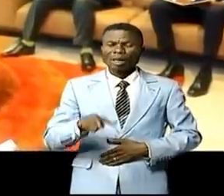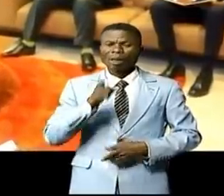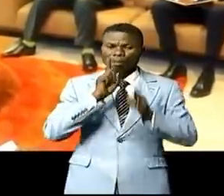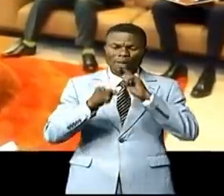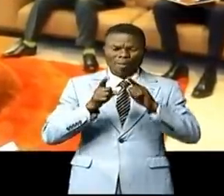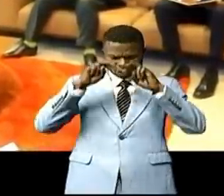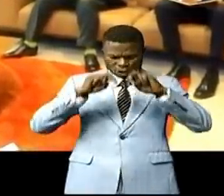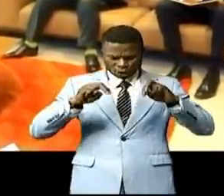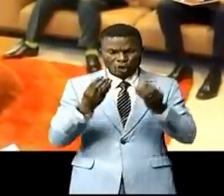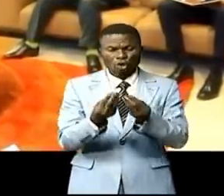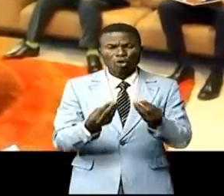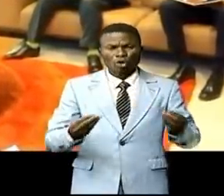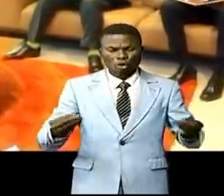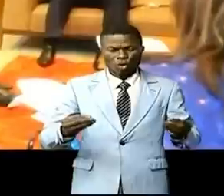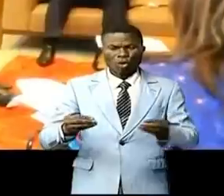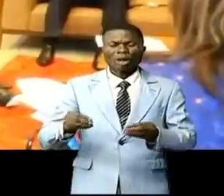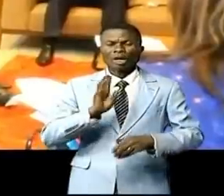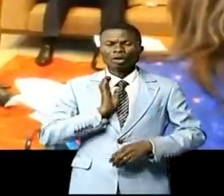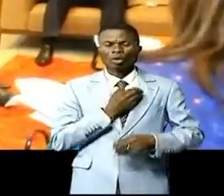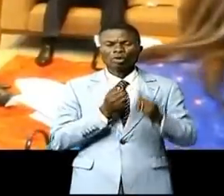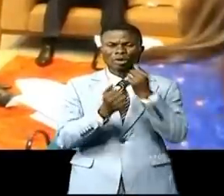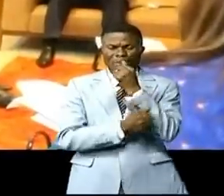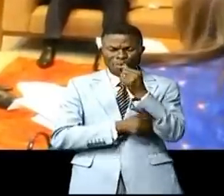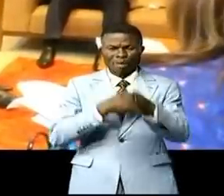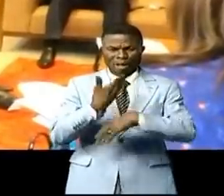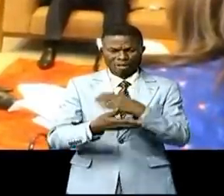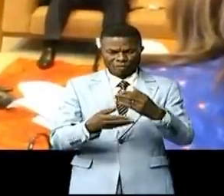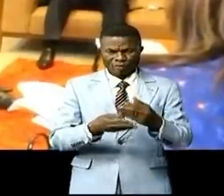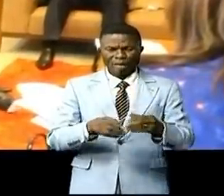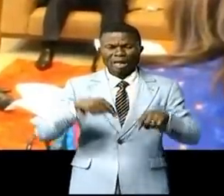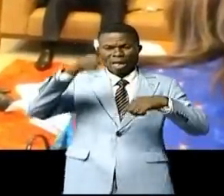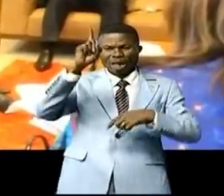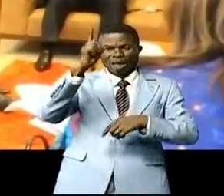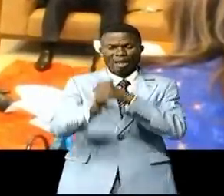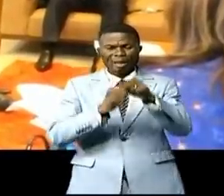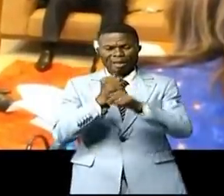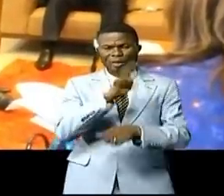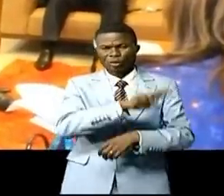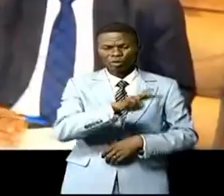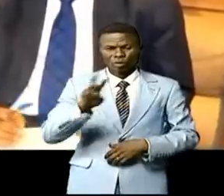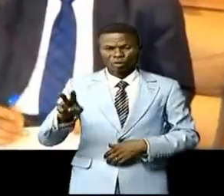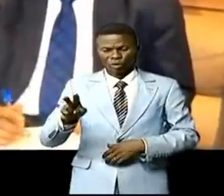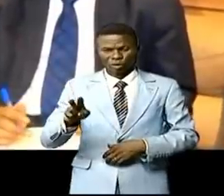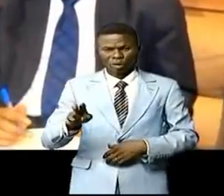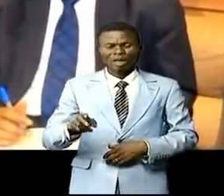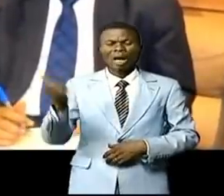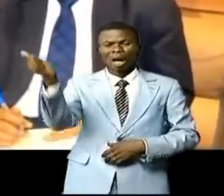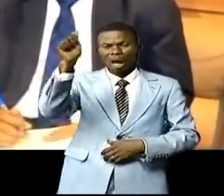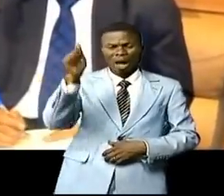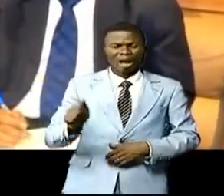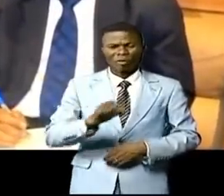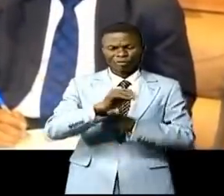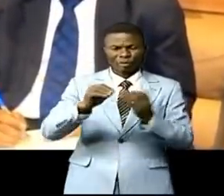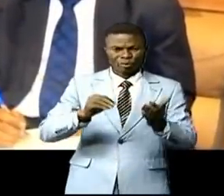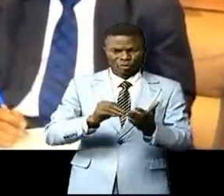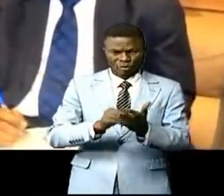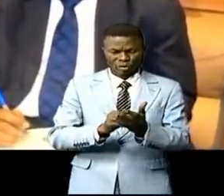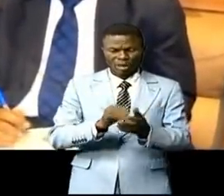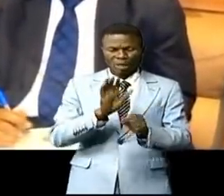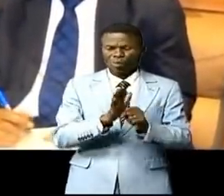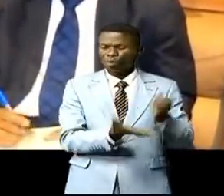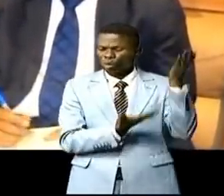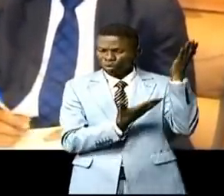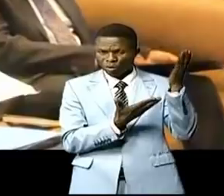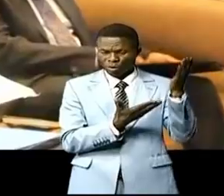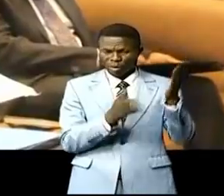les actions que la RDC doit conduire durant cette année 2022 dans la région d'Afrique centrale. Le plus important est